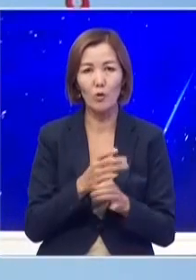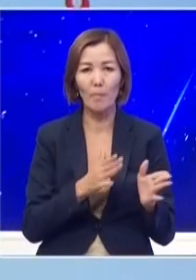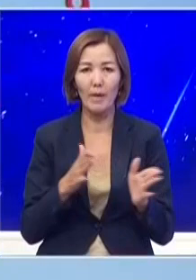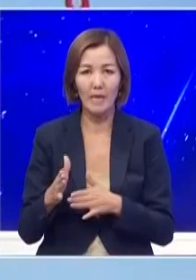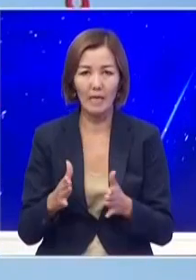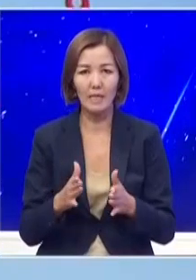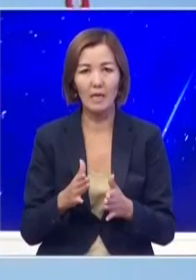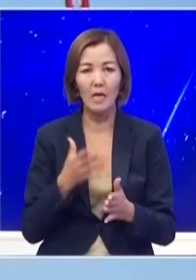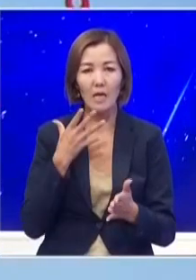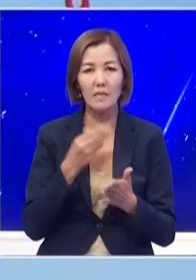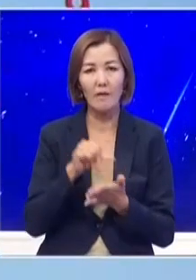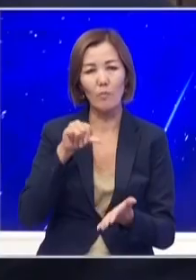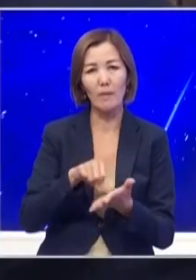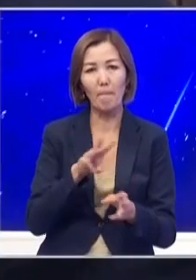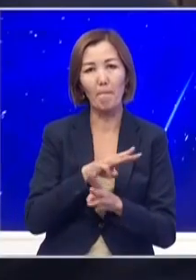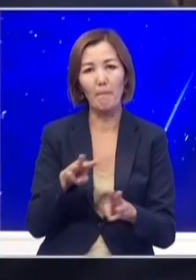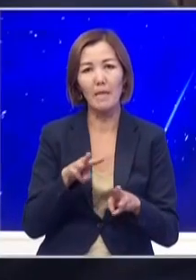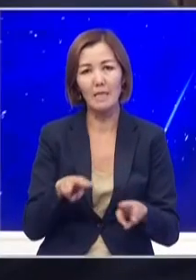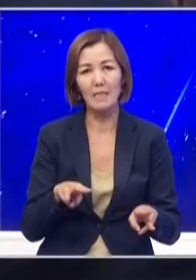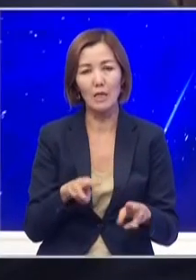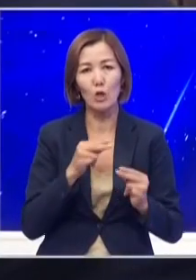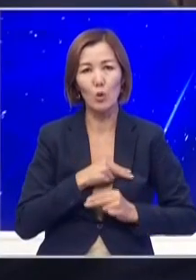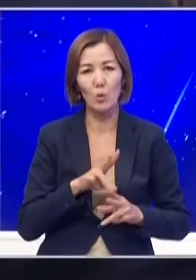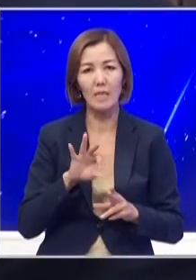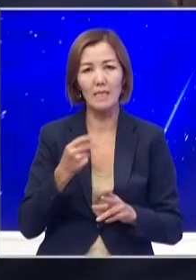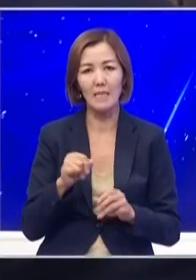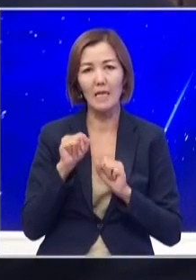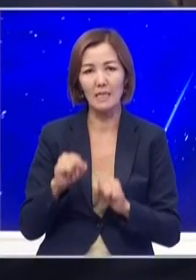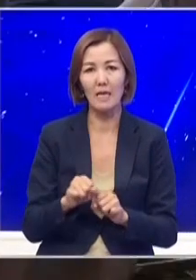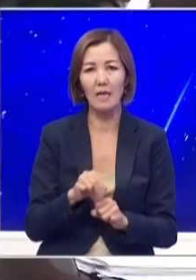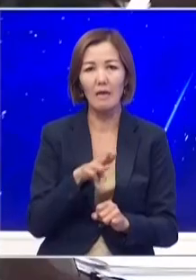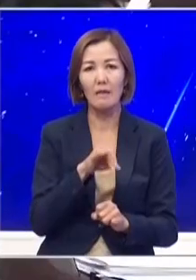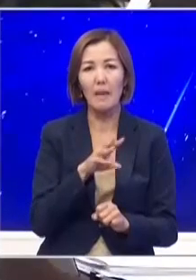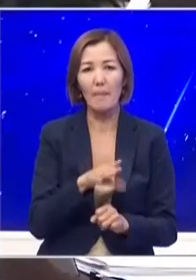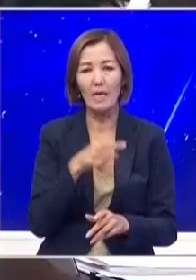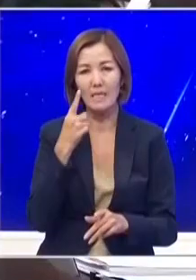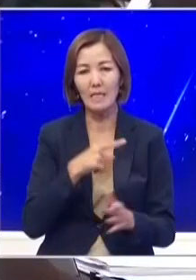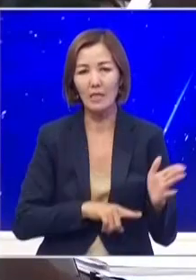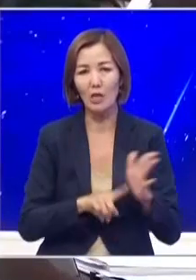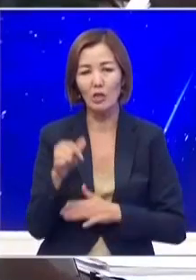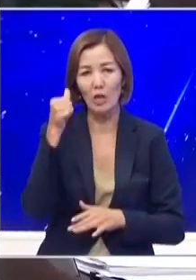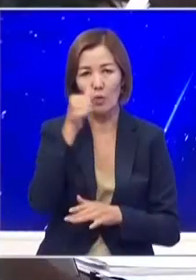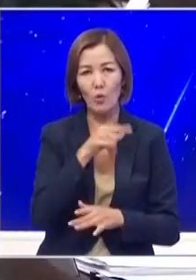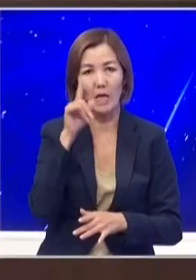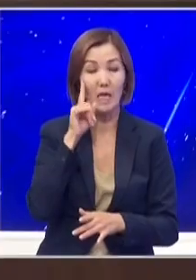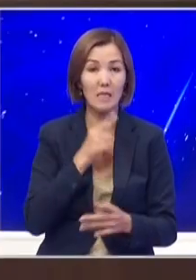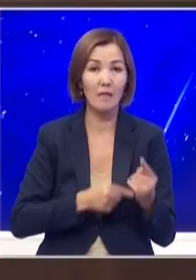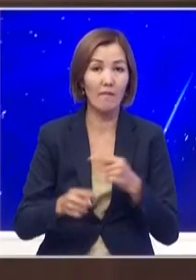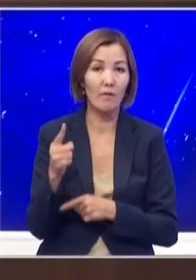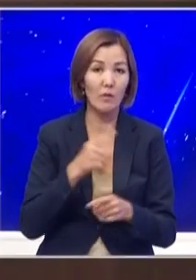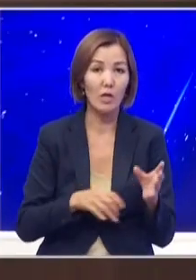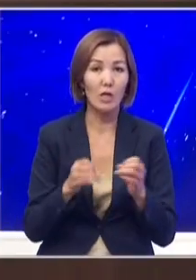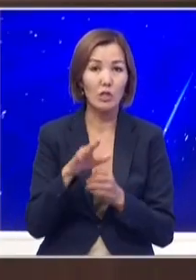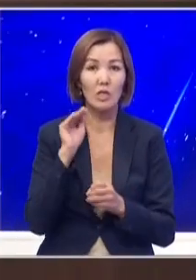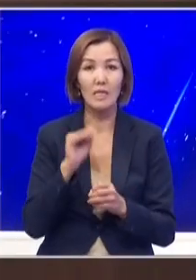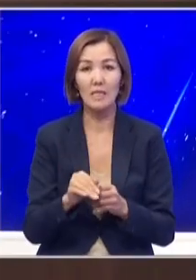Как отметила в своем докладе министр труда и социальной защиты населения Тамара Дуйсенова, с начала года в Казахстан вернулись около